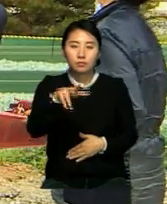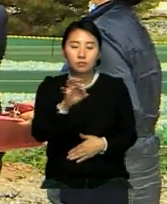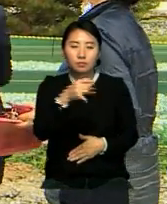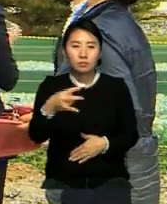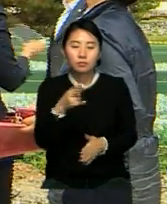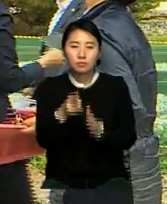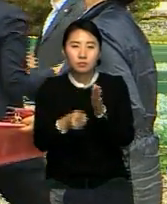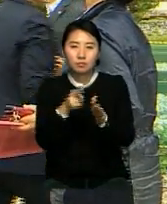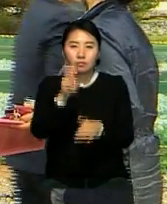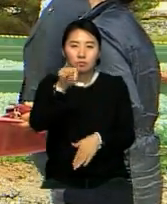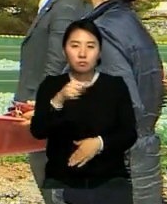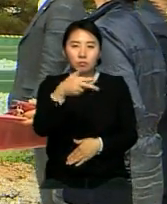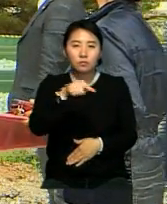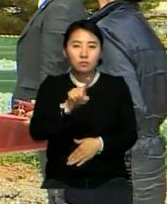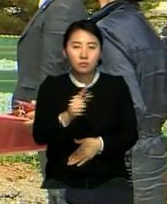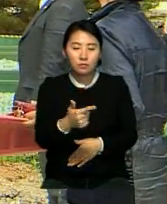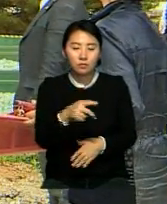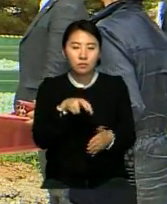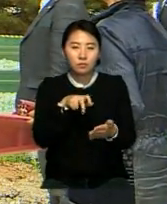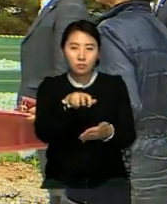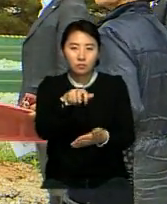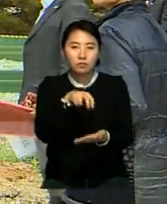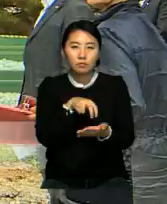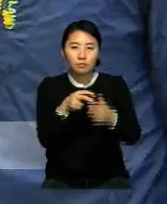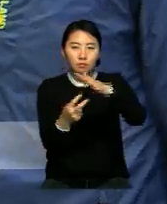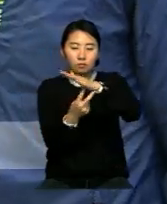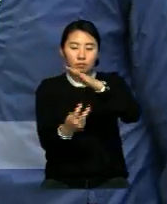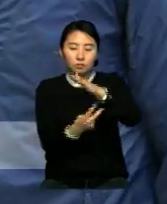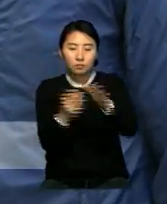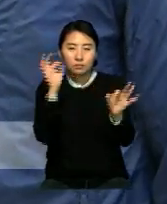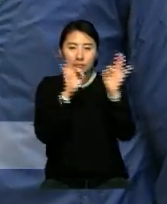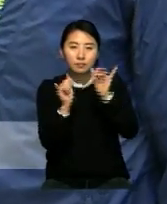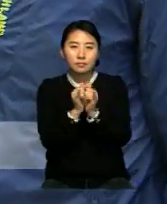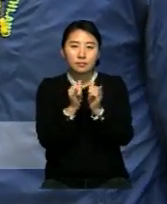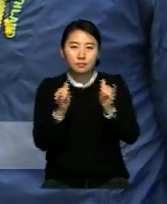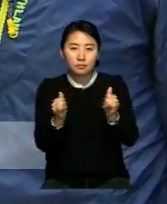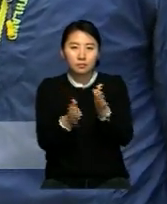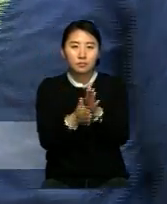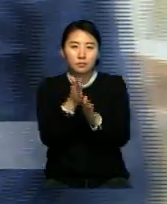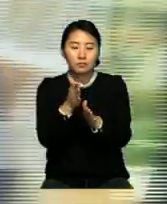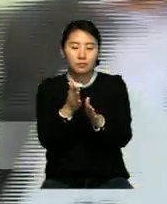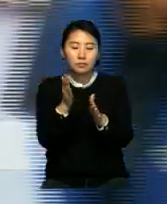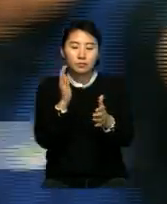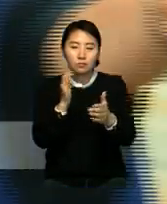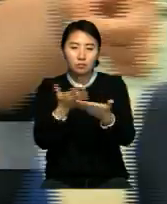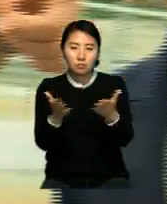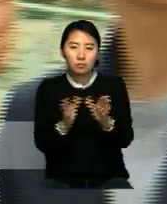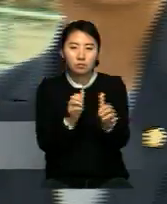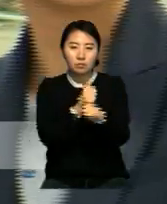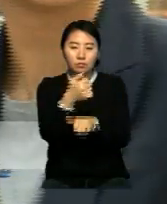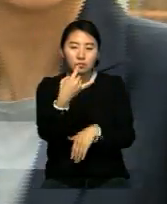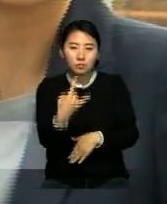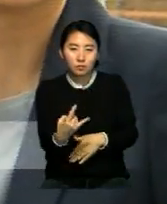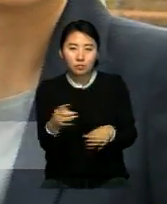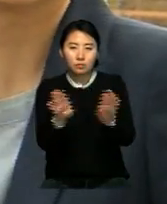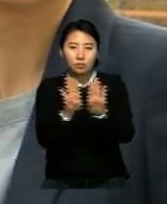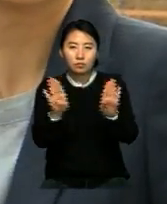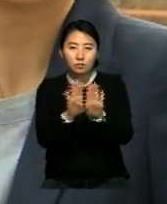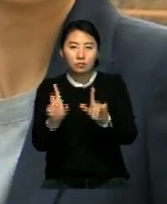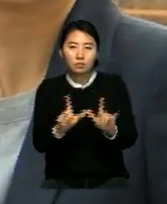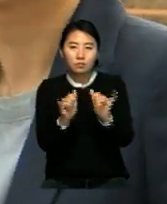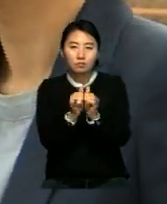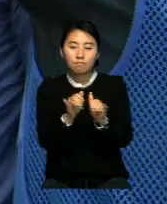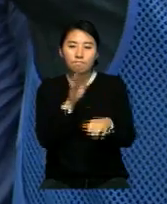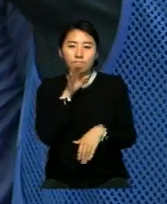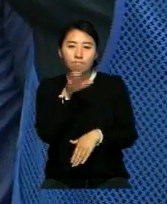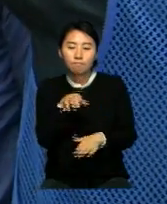경의중앙선 문산역, 문산 보행 6교 공사 현장을 찾은 파주시의회 도시산업위원회. 문산역 출입구가 시내